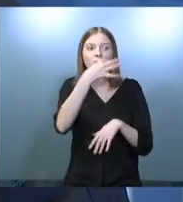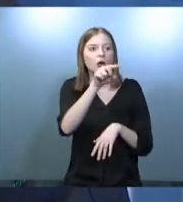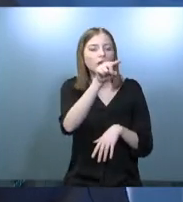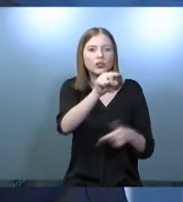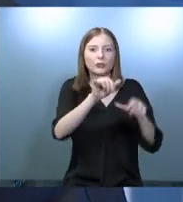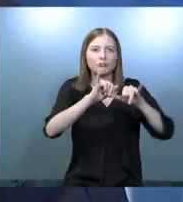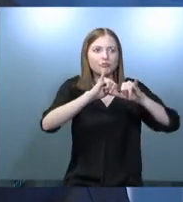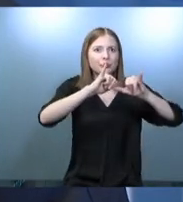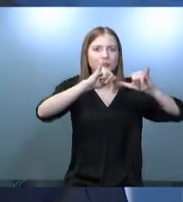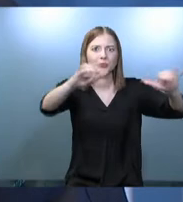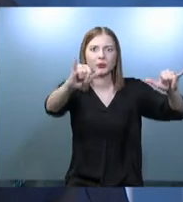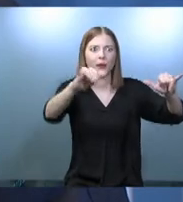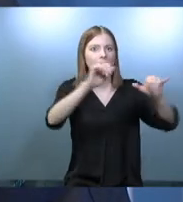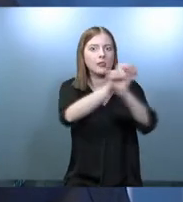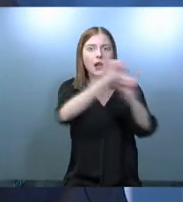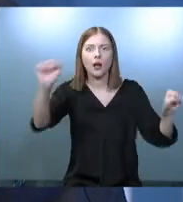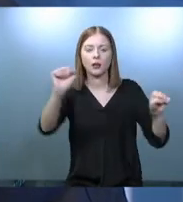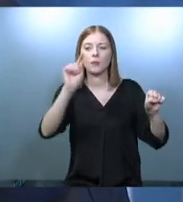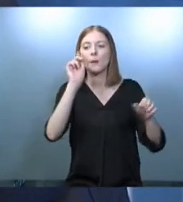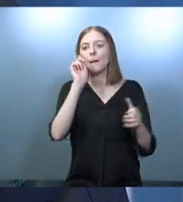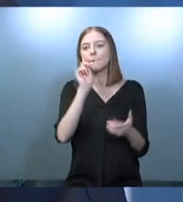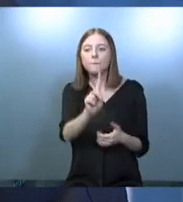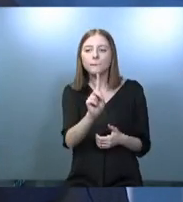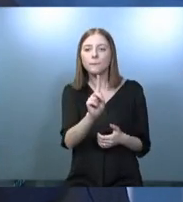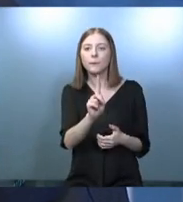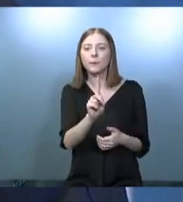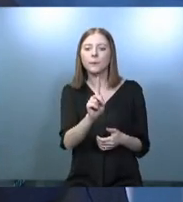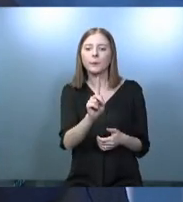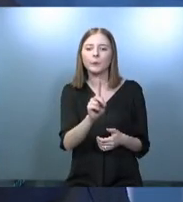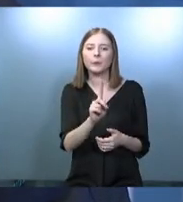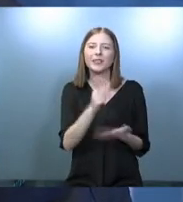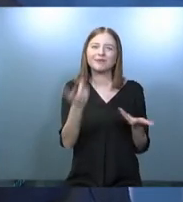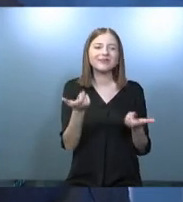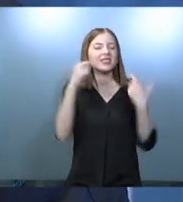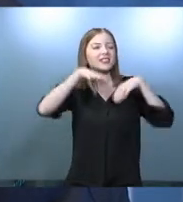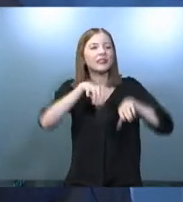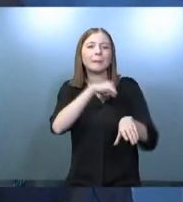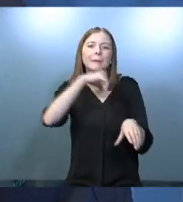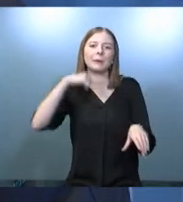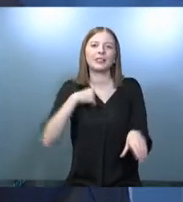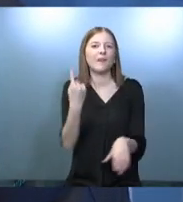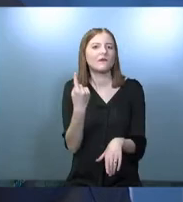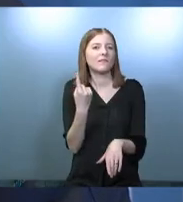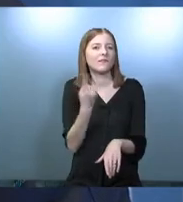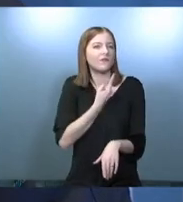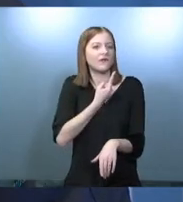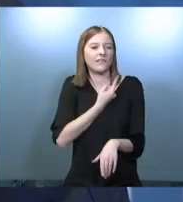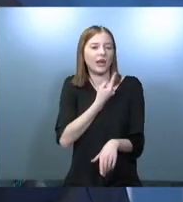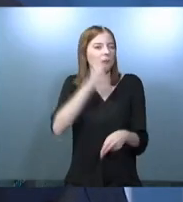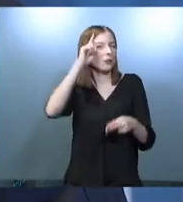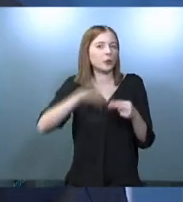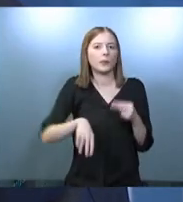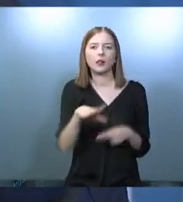Kėdainių rajono savivaldybė yra tik vienas iš dalininkų šitame regioninėme atliekų tvarkymo centre. Kita problema tai yra